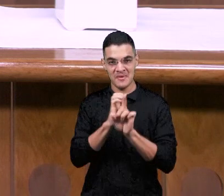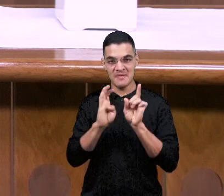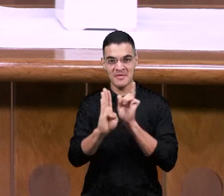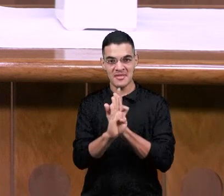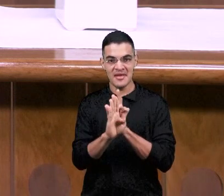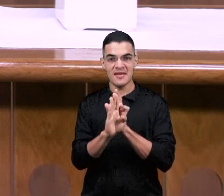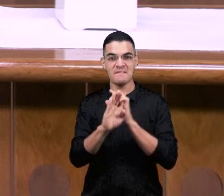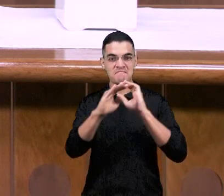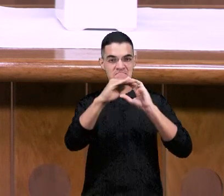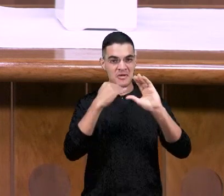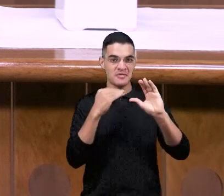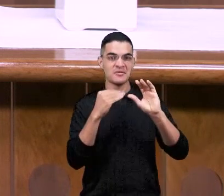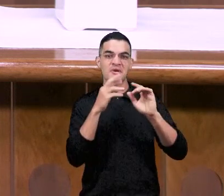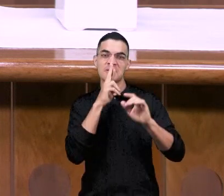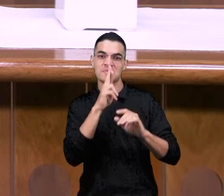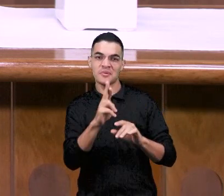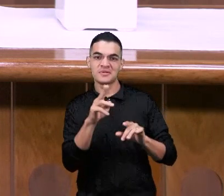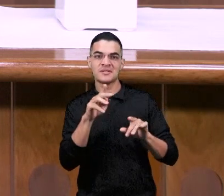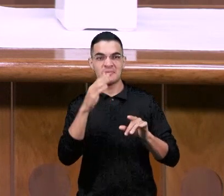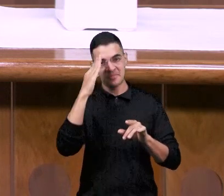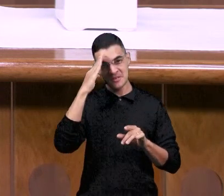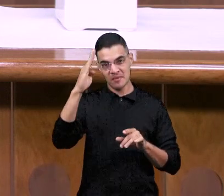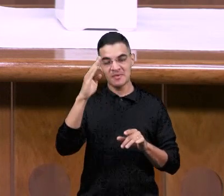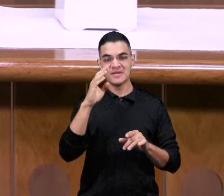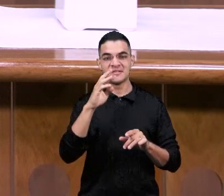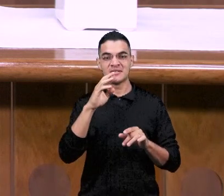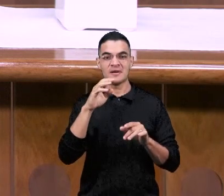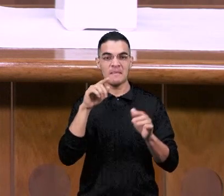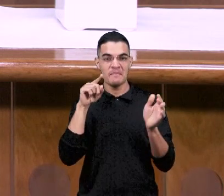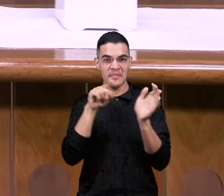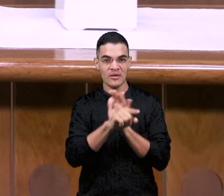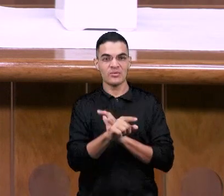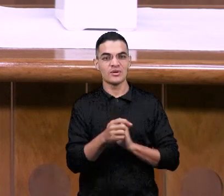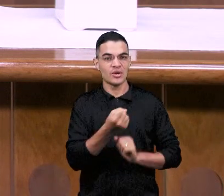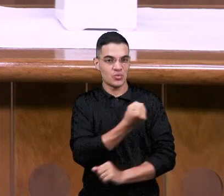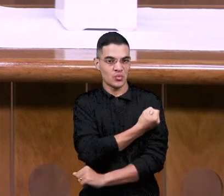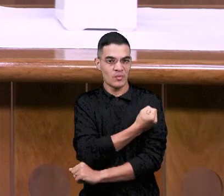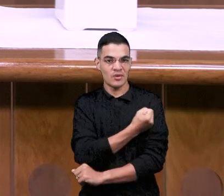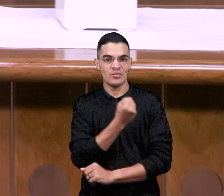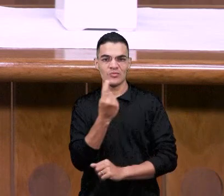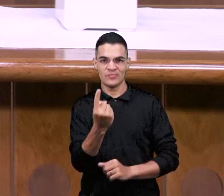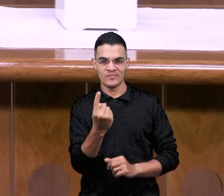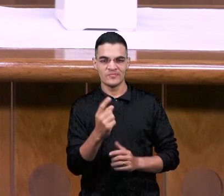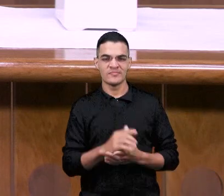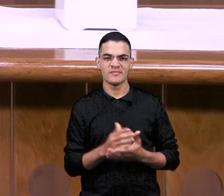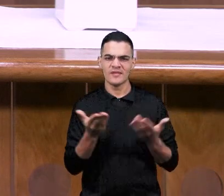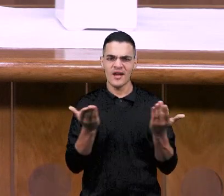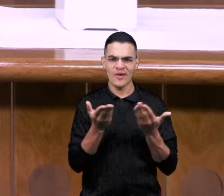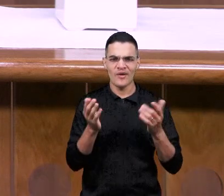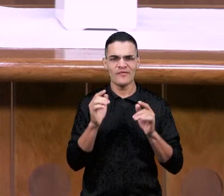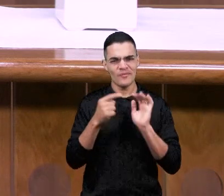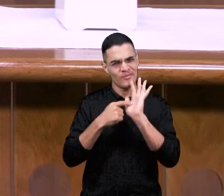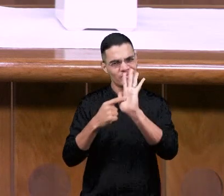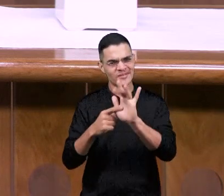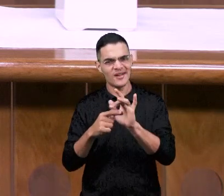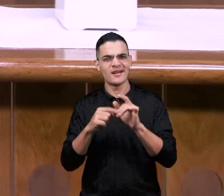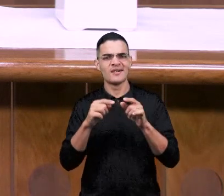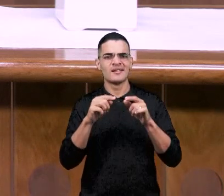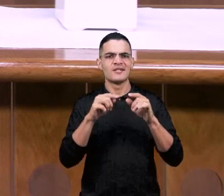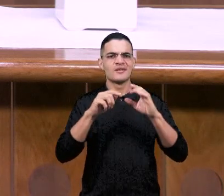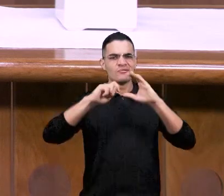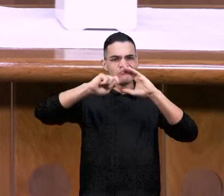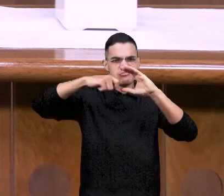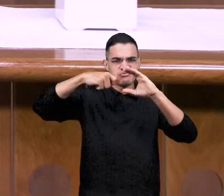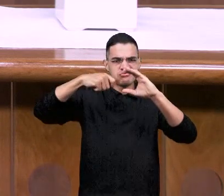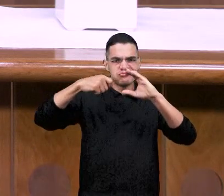en envoyant les réponses principalement de la question numéro 1. Mais nous allons maintenant passer ici quelques vidéos. Et nous